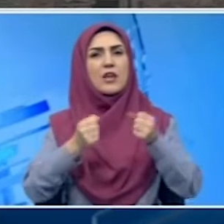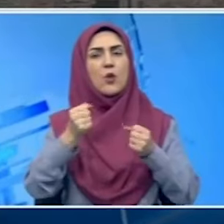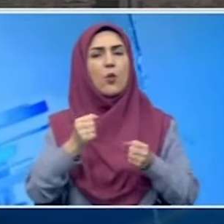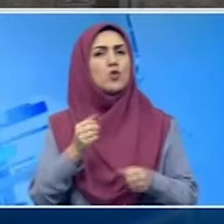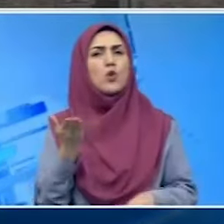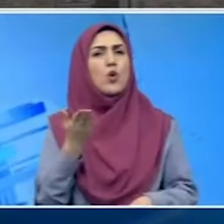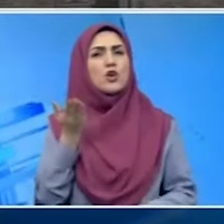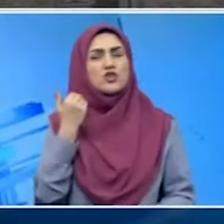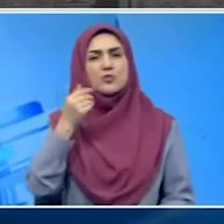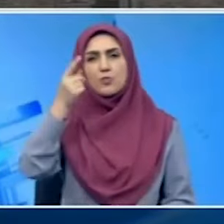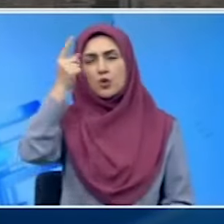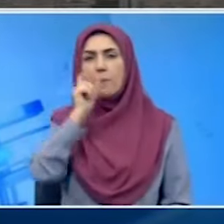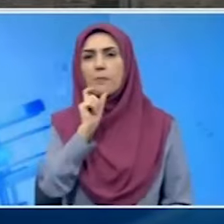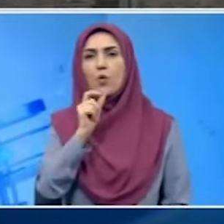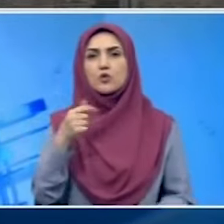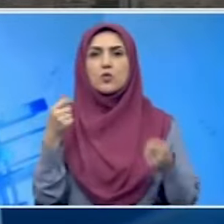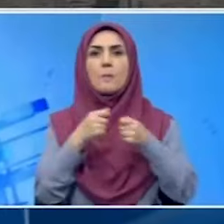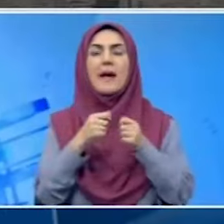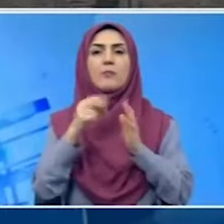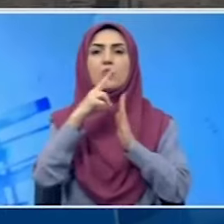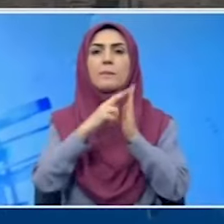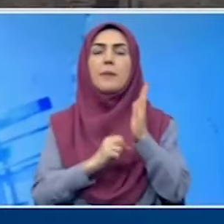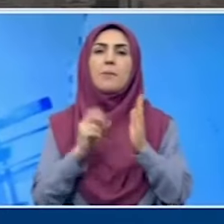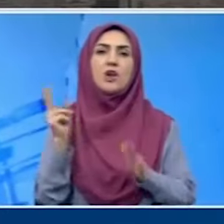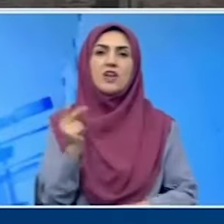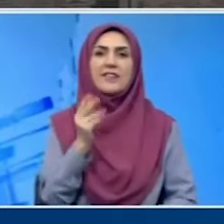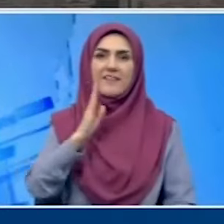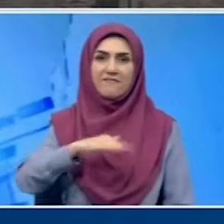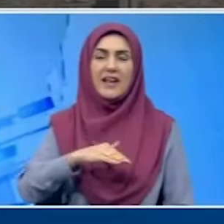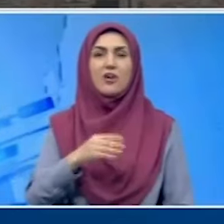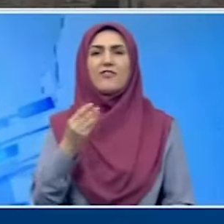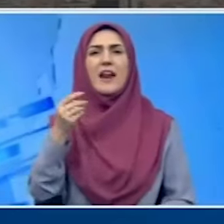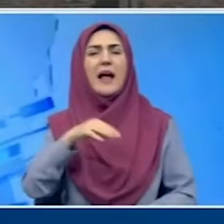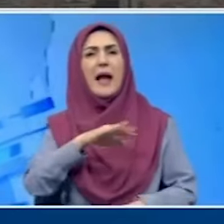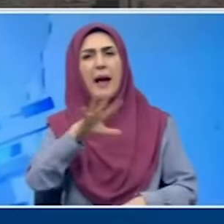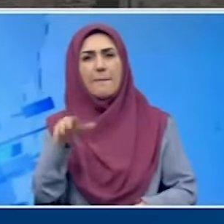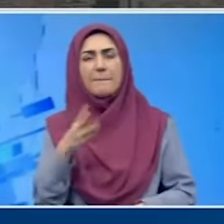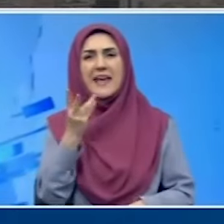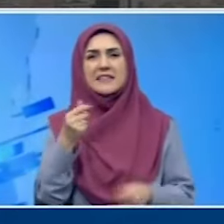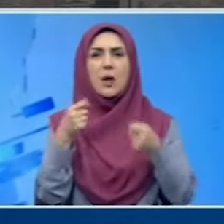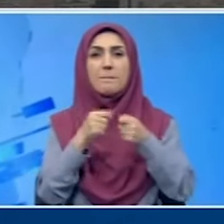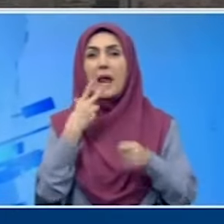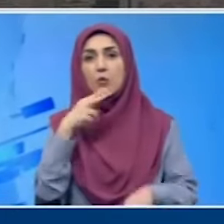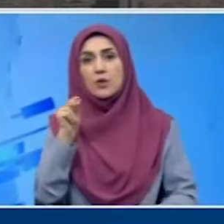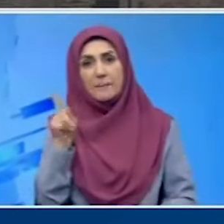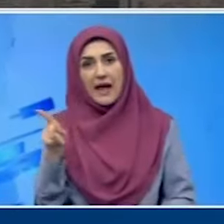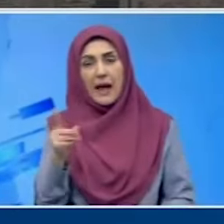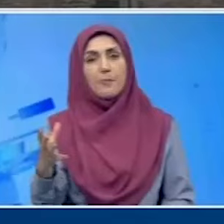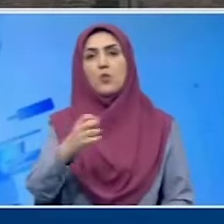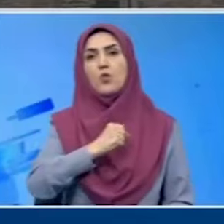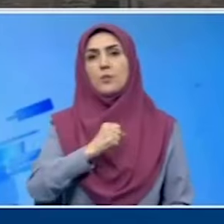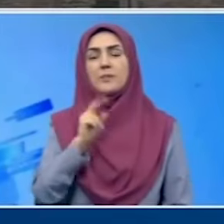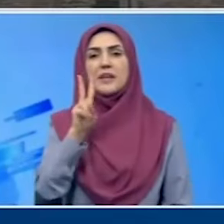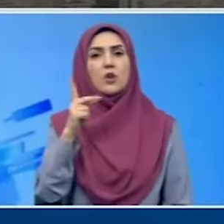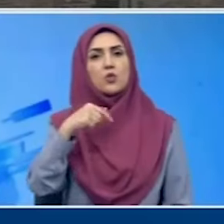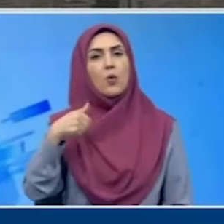مالیات، گفتن بله شما عضو هیئت مدیره یه شرکتیم، 4 میلیارد شرکت مالیات